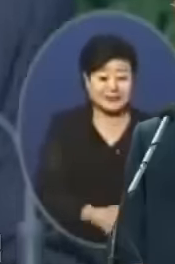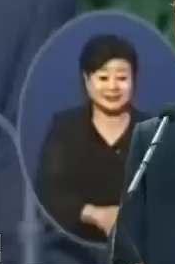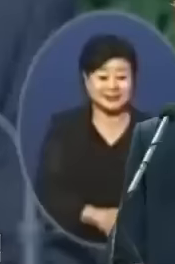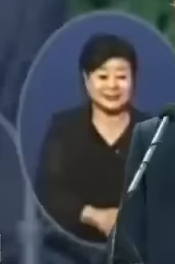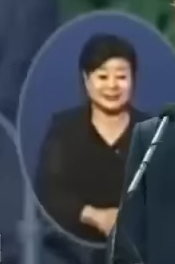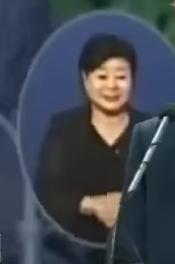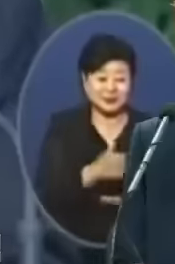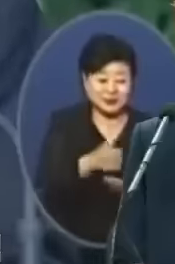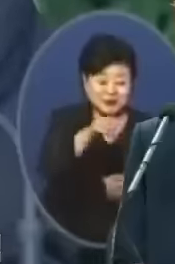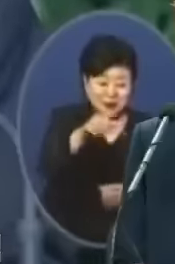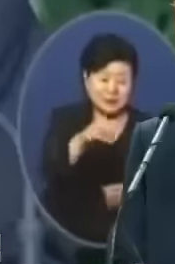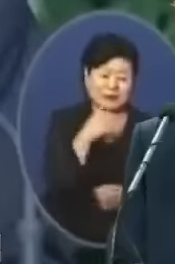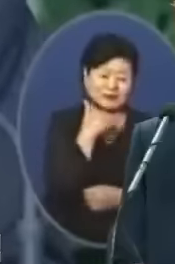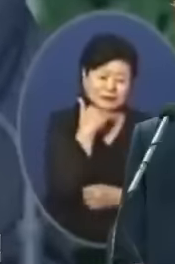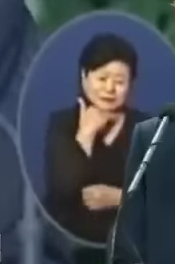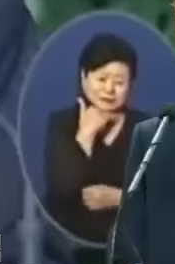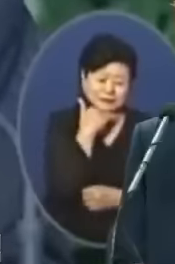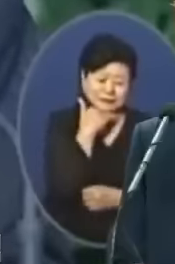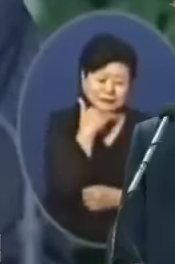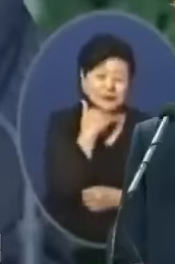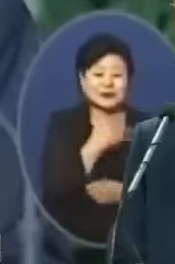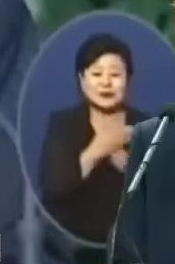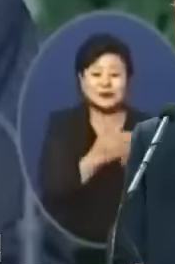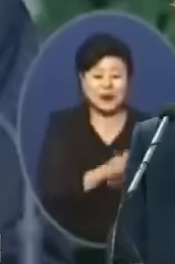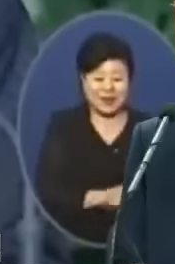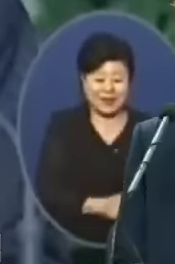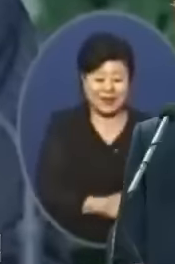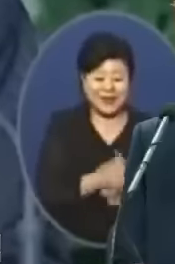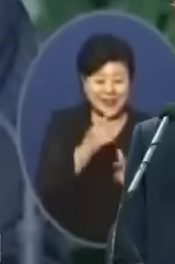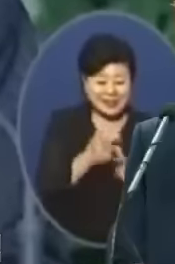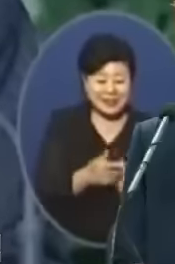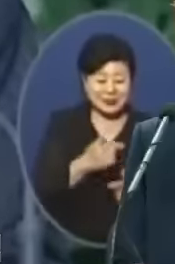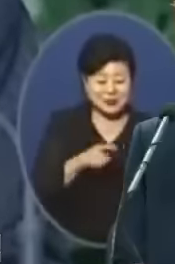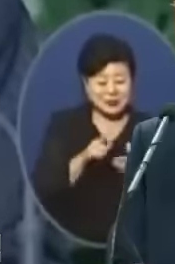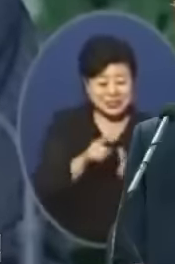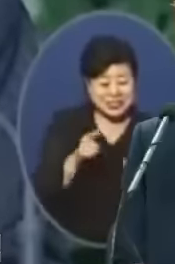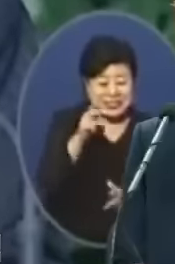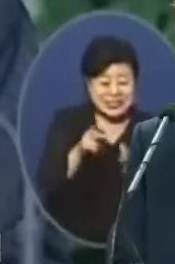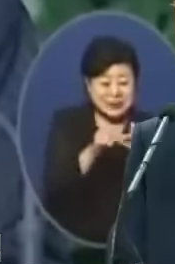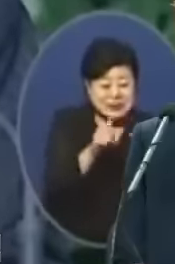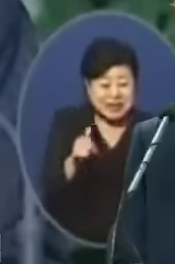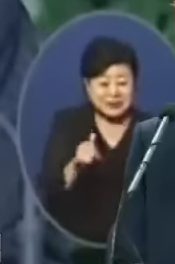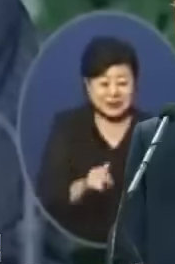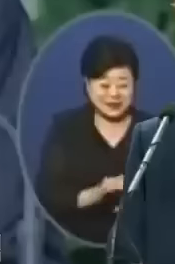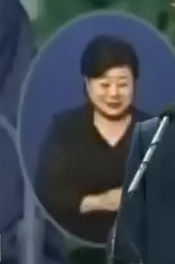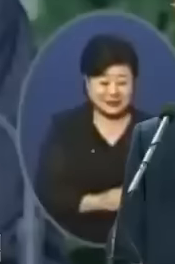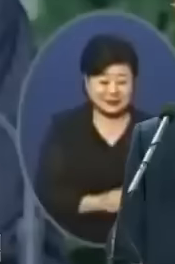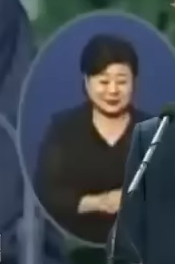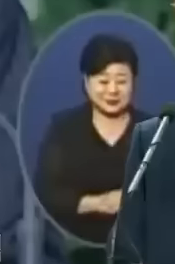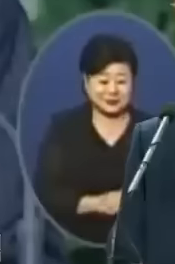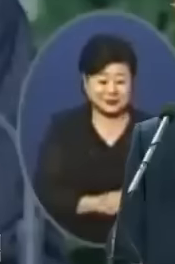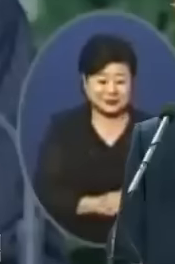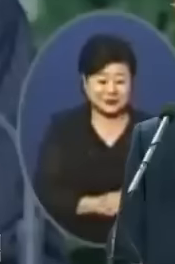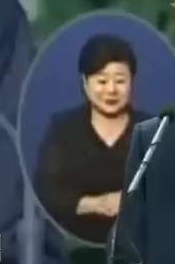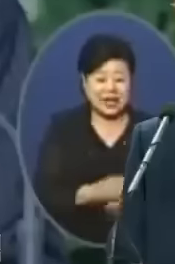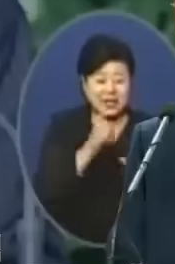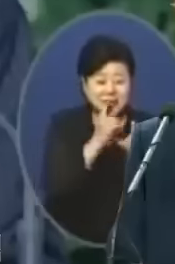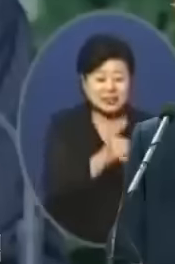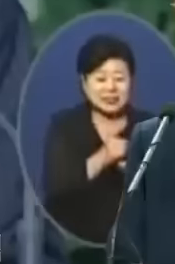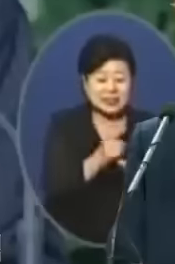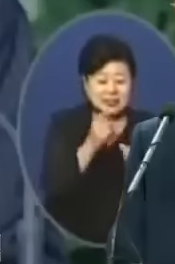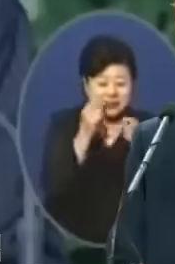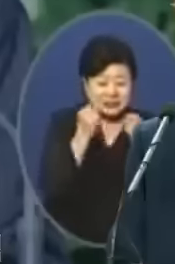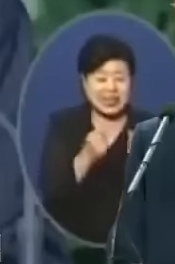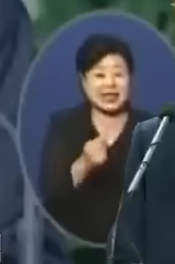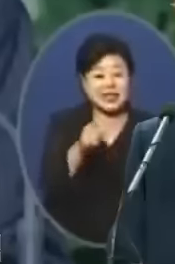때문에 주님 앞에 기다린다는 것은 굉장히 중요합니다. 예수를 안 믿는 기업인이나 비즈니스맨들이 승리하는 인생을